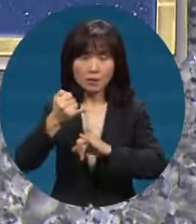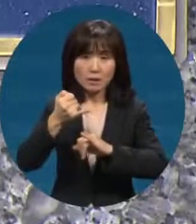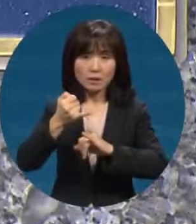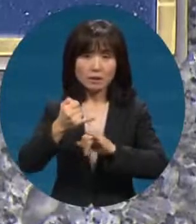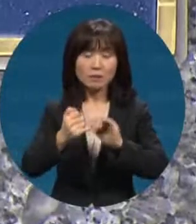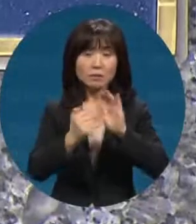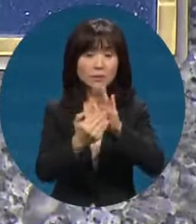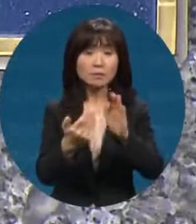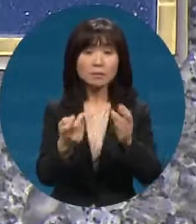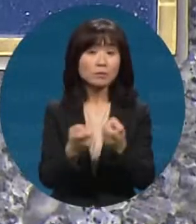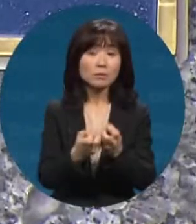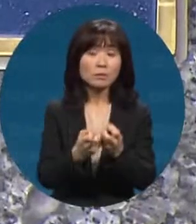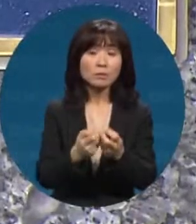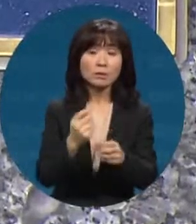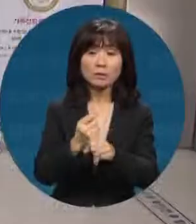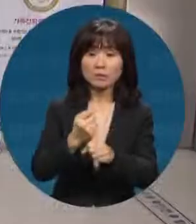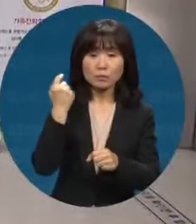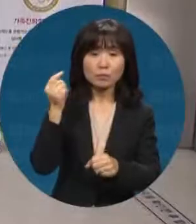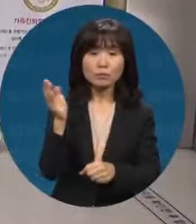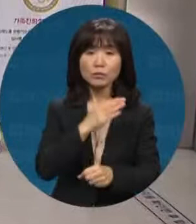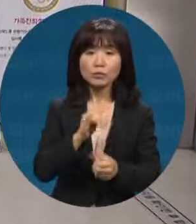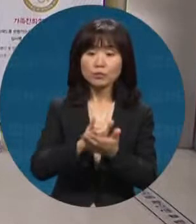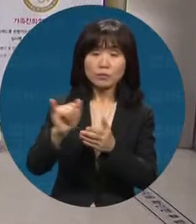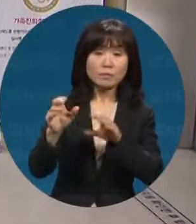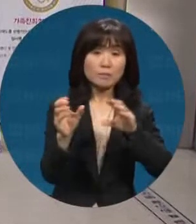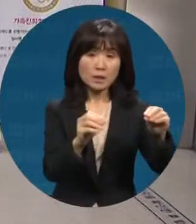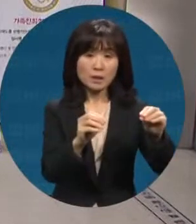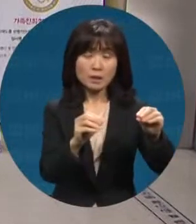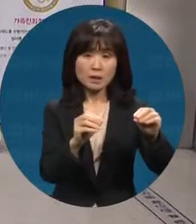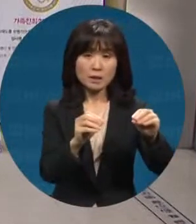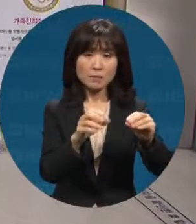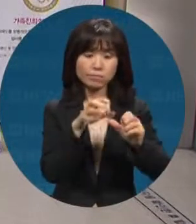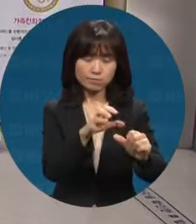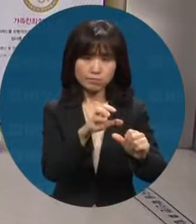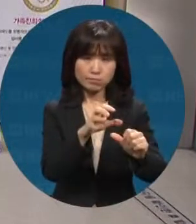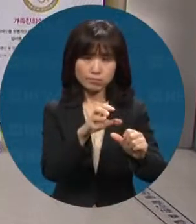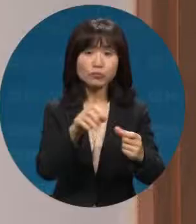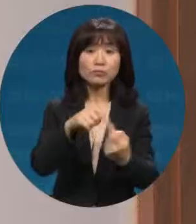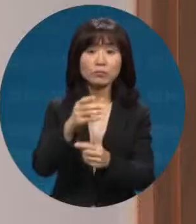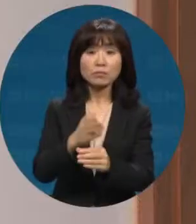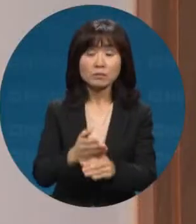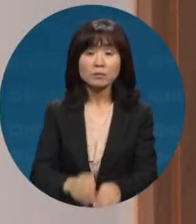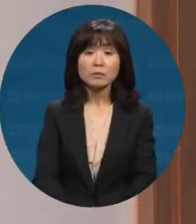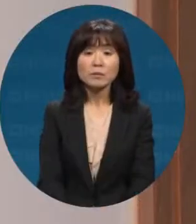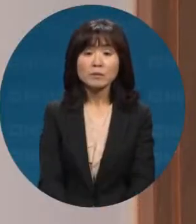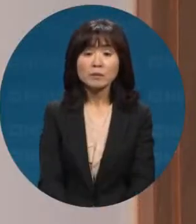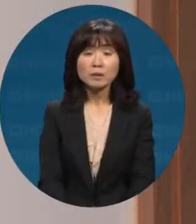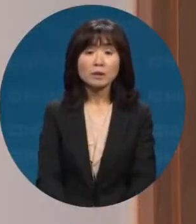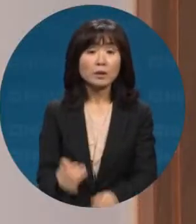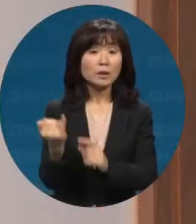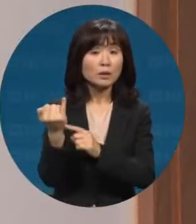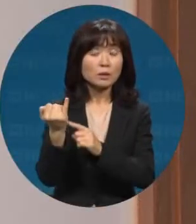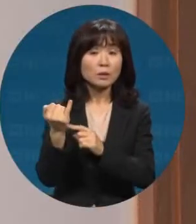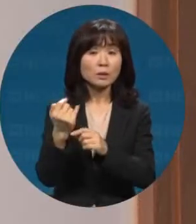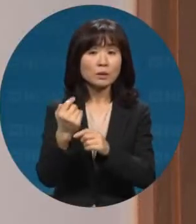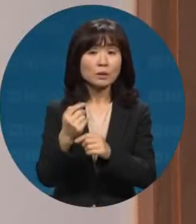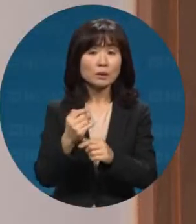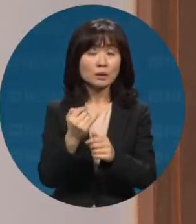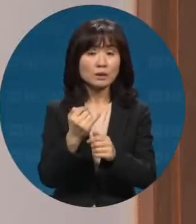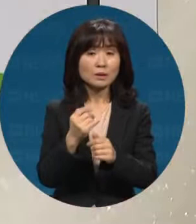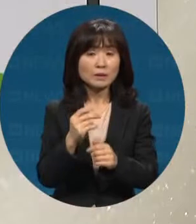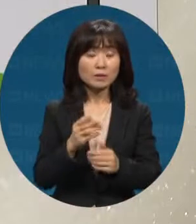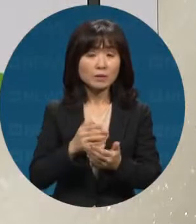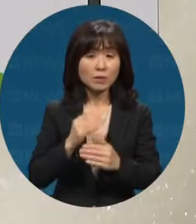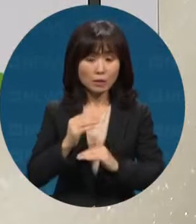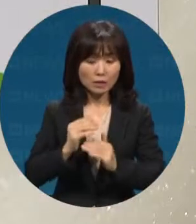위해 정부는 지난해부터 출국 금지 등 제재 수단을 운영하고 있습니다 희원 씨도 2년 후에 절차를 밟아